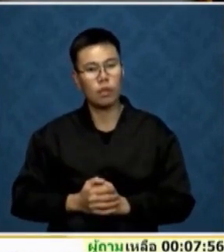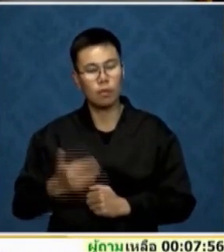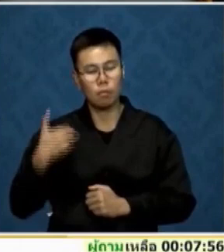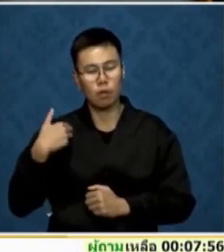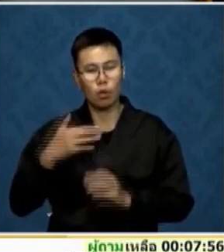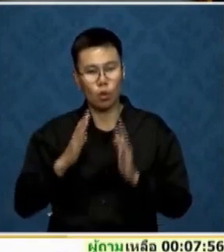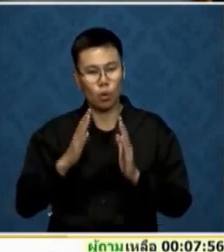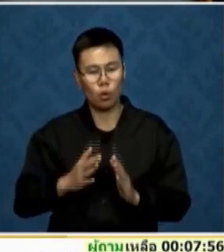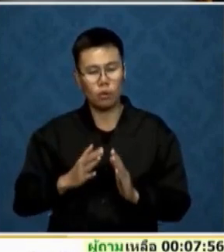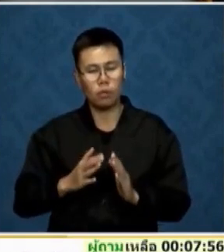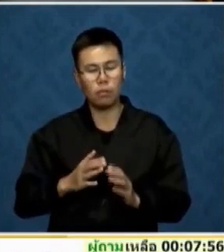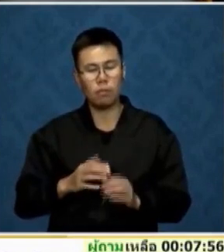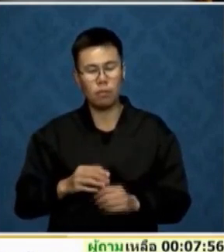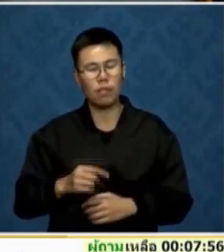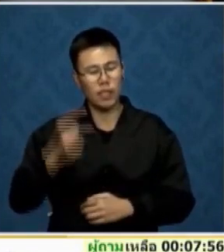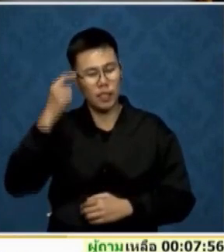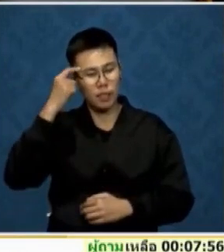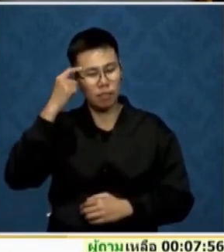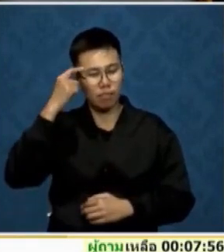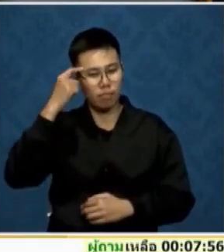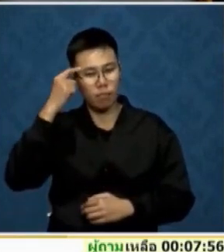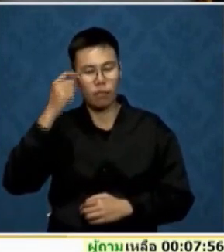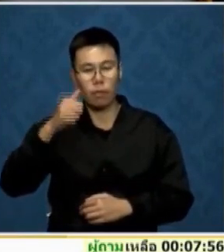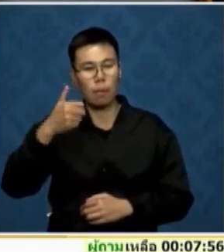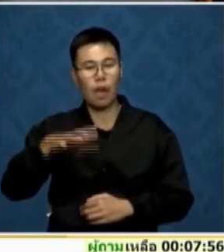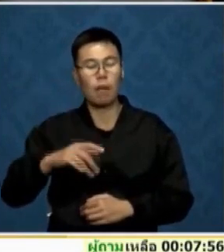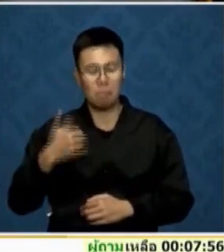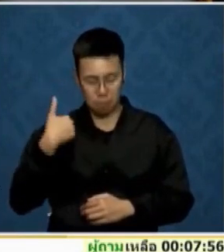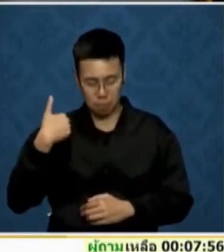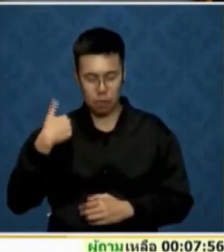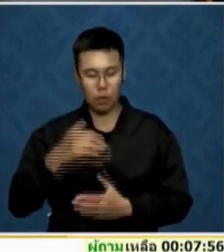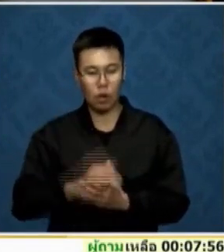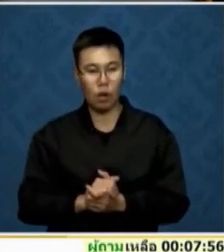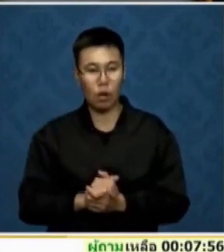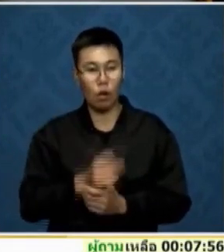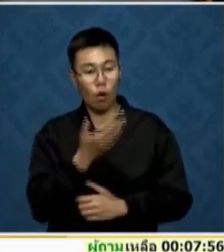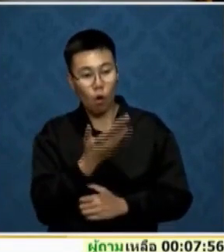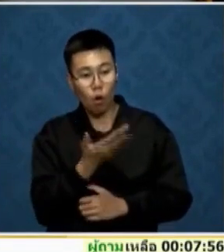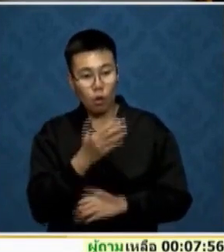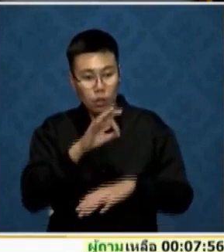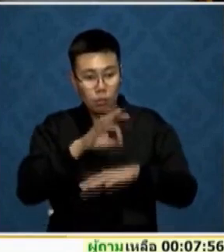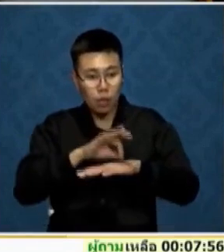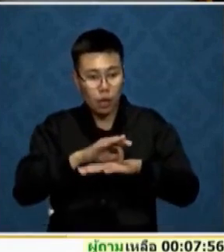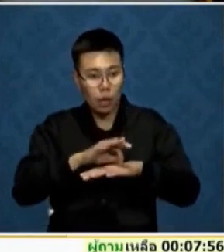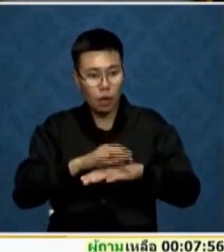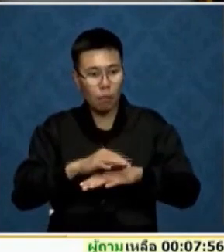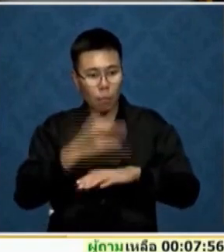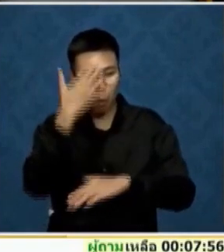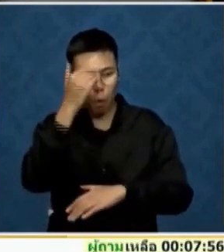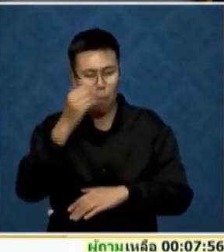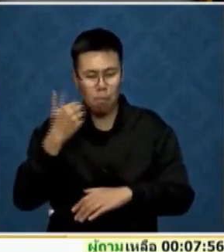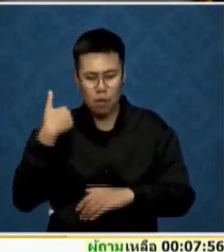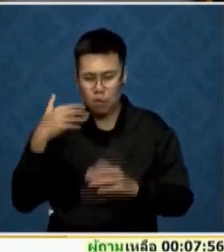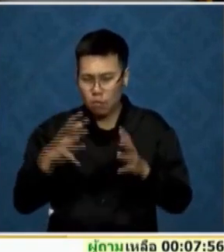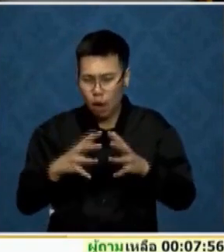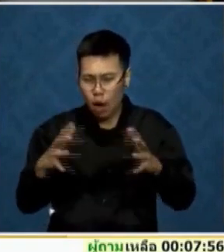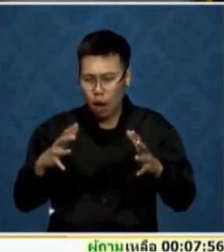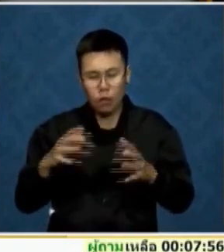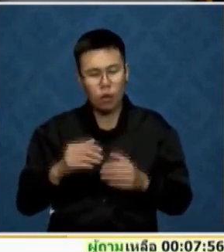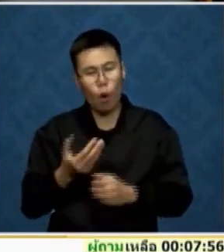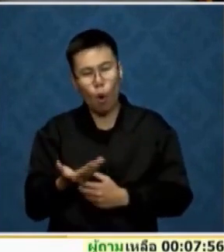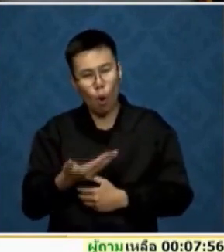ปเป็นผู้กำกับตม.ประจวบคีรีขัน ธ์ตำรวจเอกคะเนศสุขชัย นะฮะแล้วก็เอาคนนามสกุลดังน